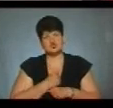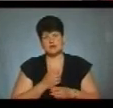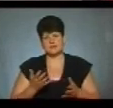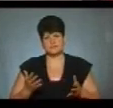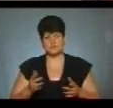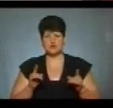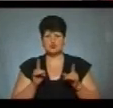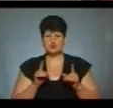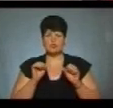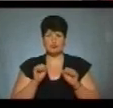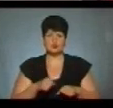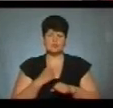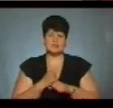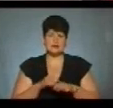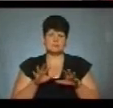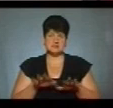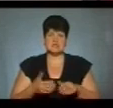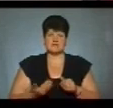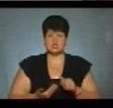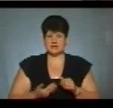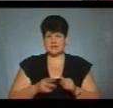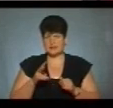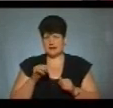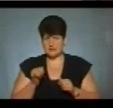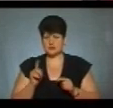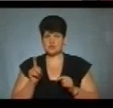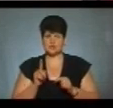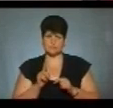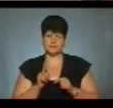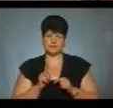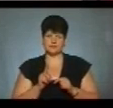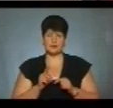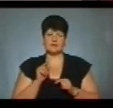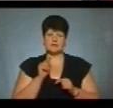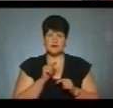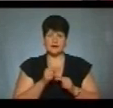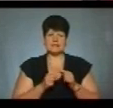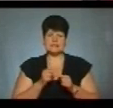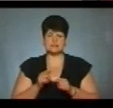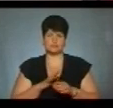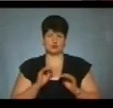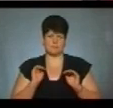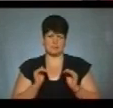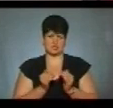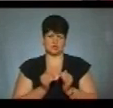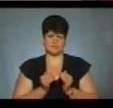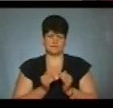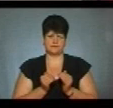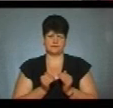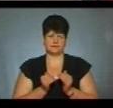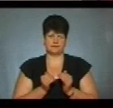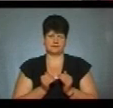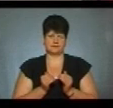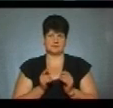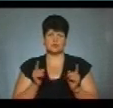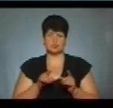Що можуть зробити місцеві жителі, аби таких наслідків було менше? Ну, щоб таких